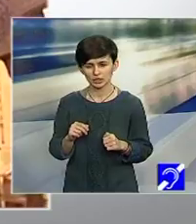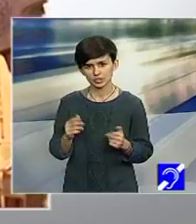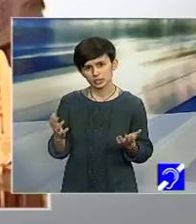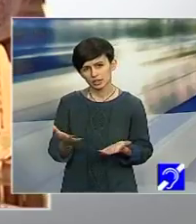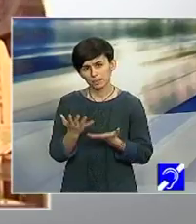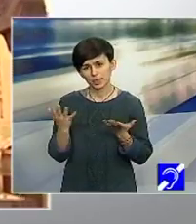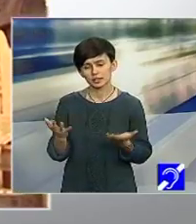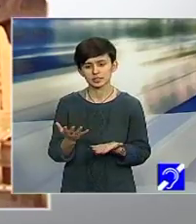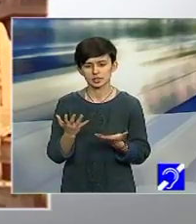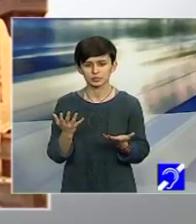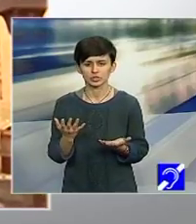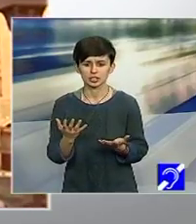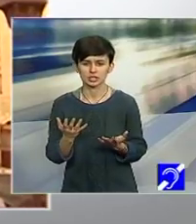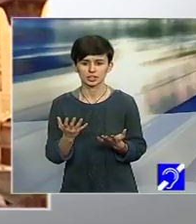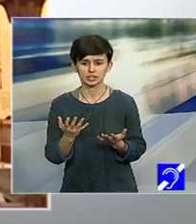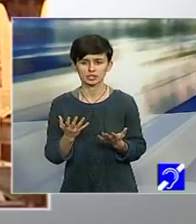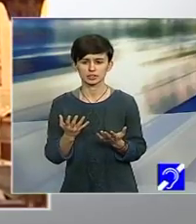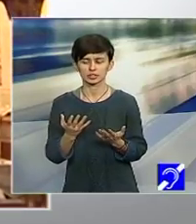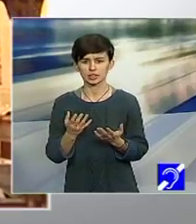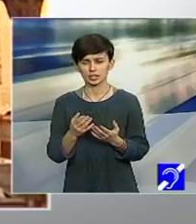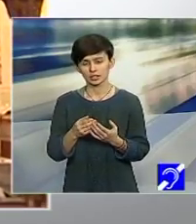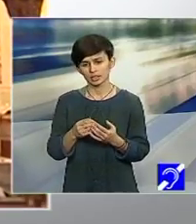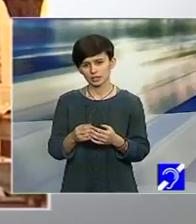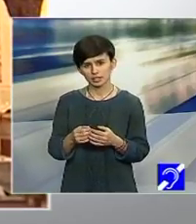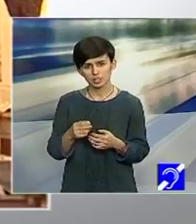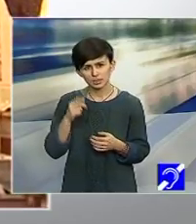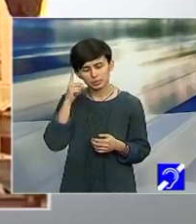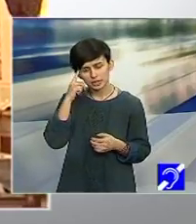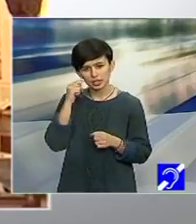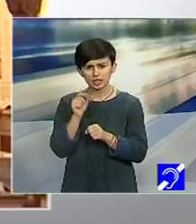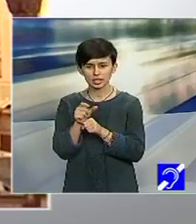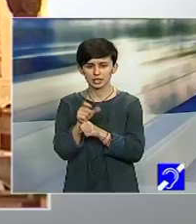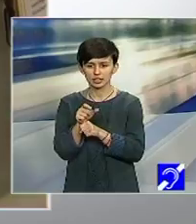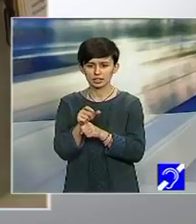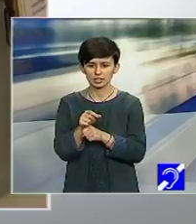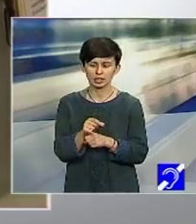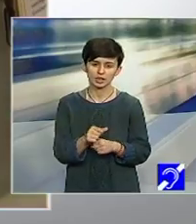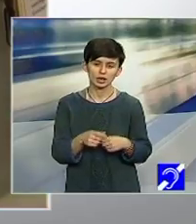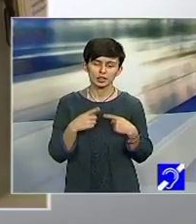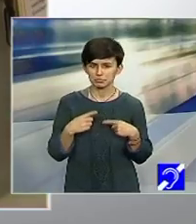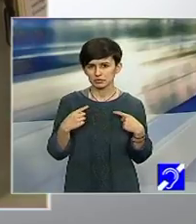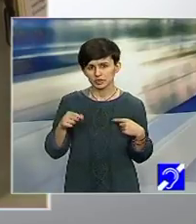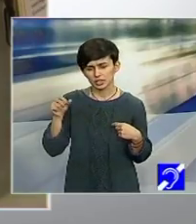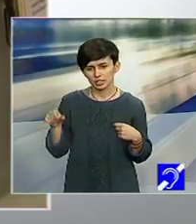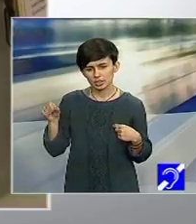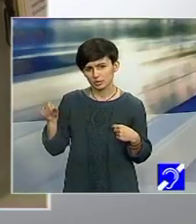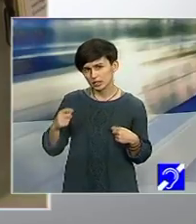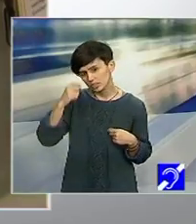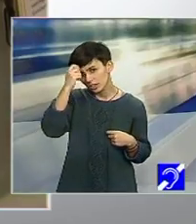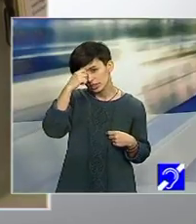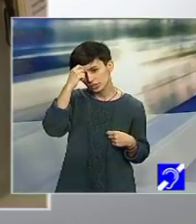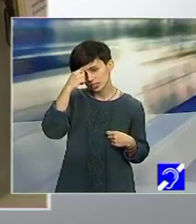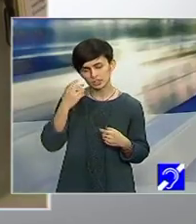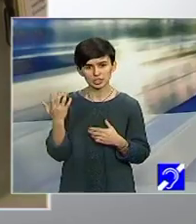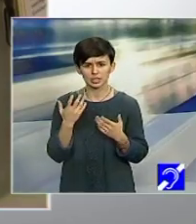stimuleze funcția sau capacitatea critică a fiecăruia, spiritul critic al fiecărui cetățean care